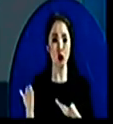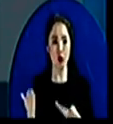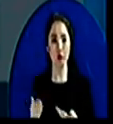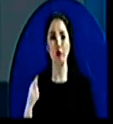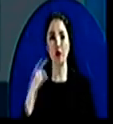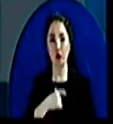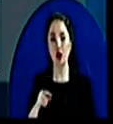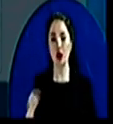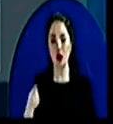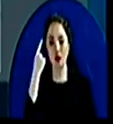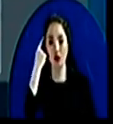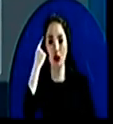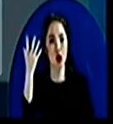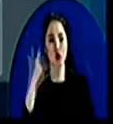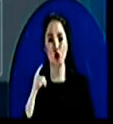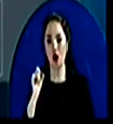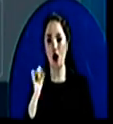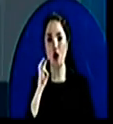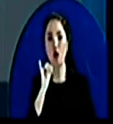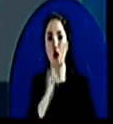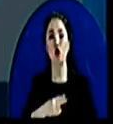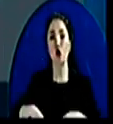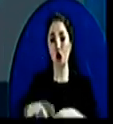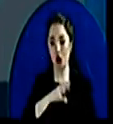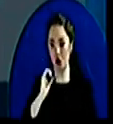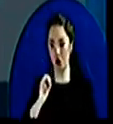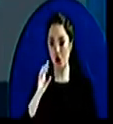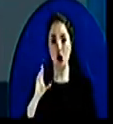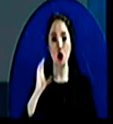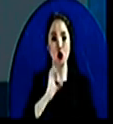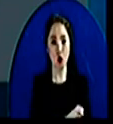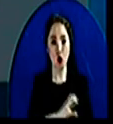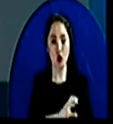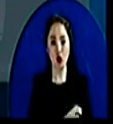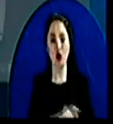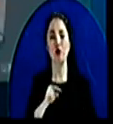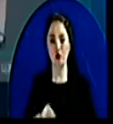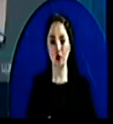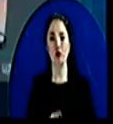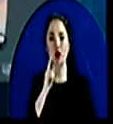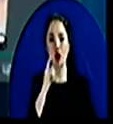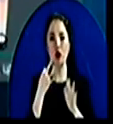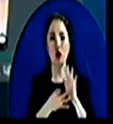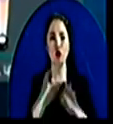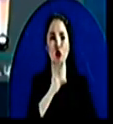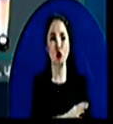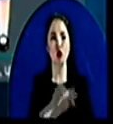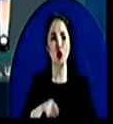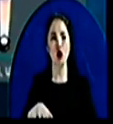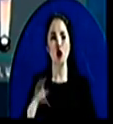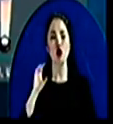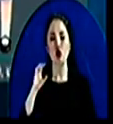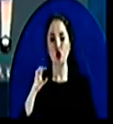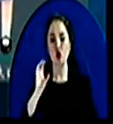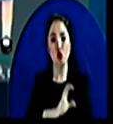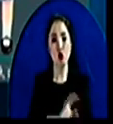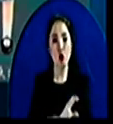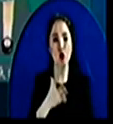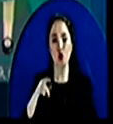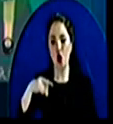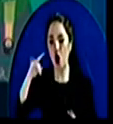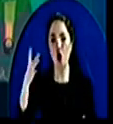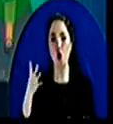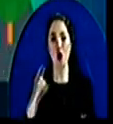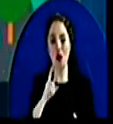хурлын гишүүн Болдын санаачлагаар хан уул дүүргийн ерөнхий боловсролын 18 сургуульд school alert системийг нэвтрүүлж